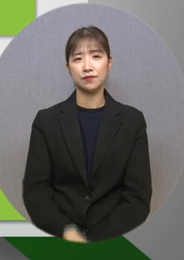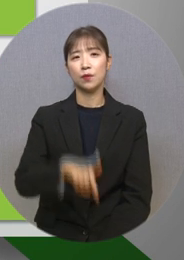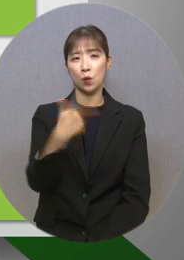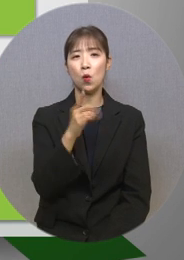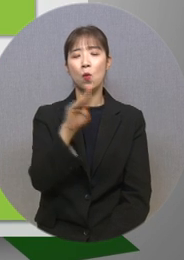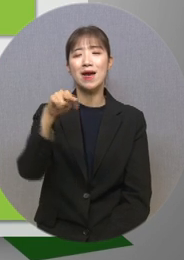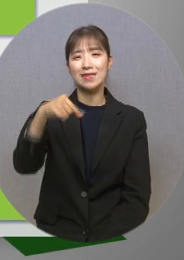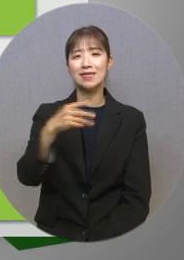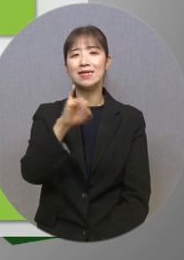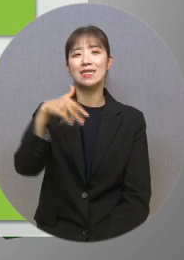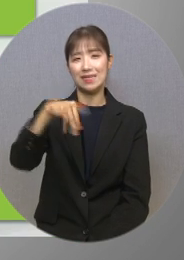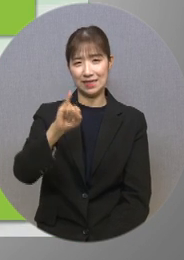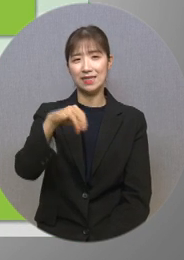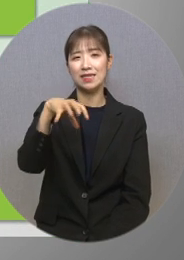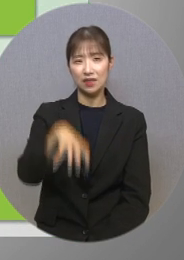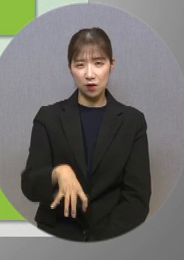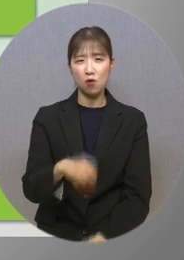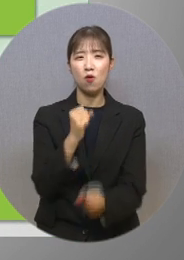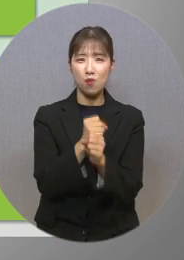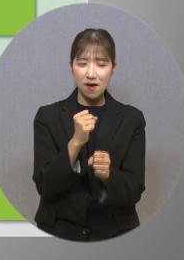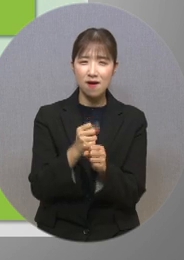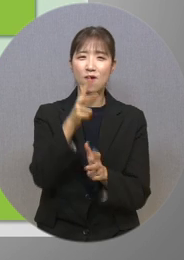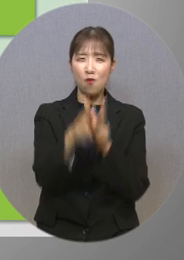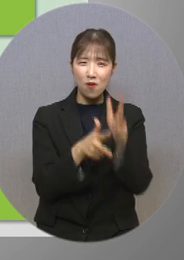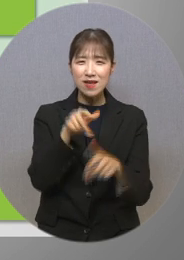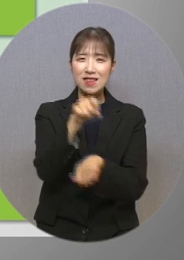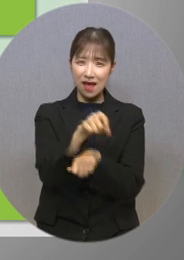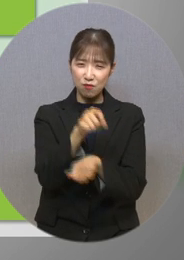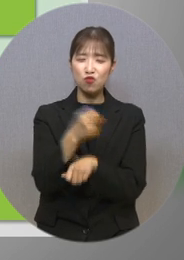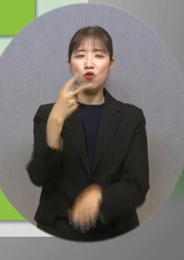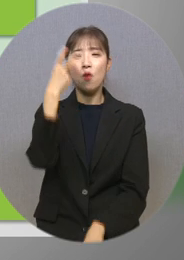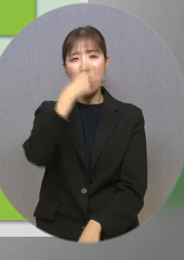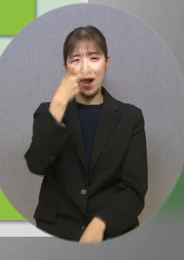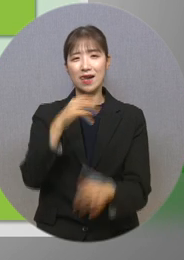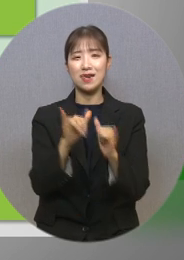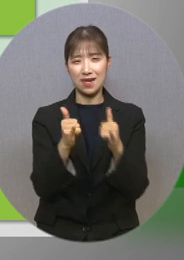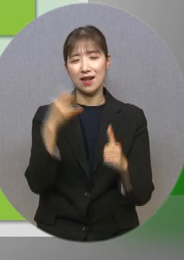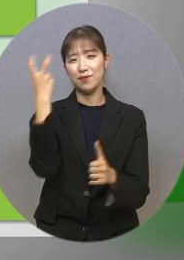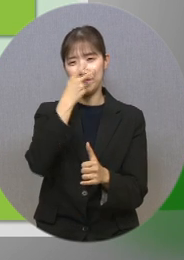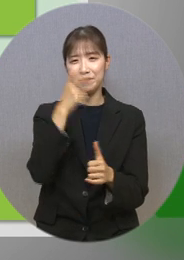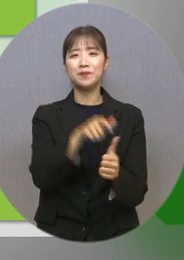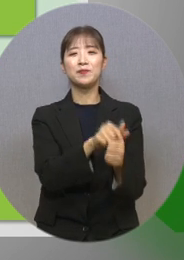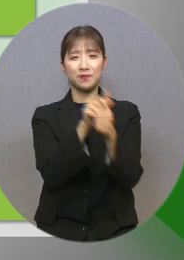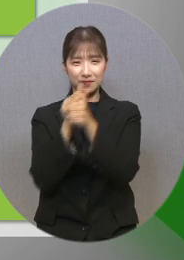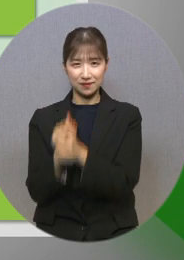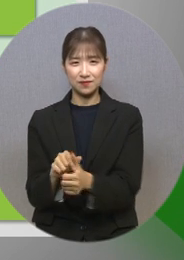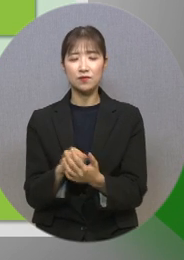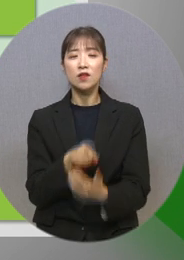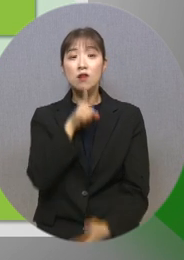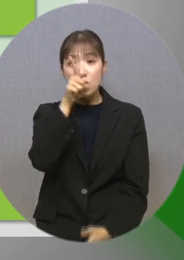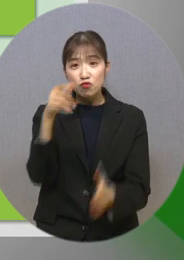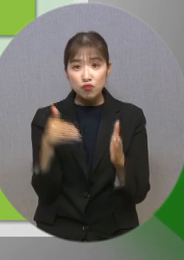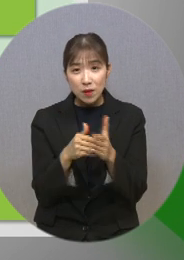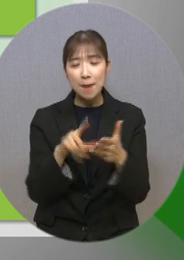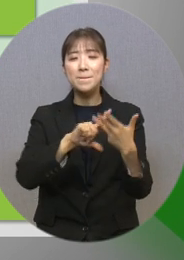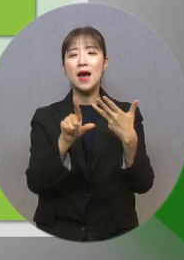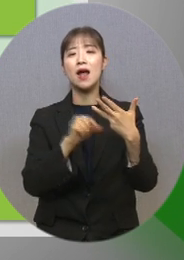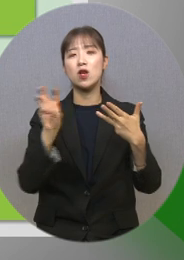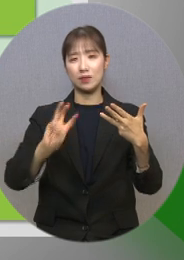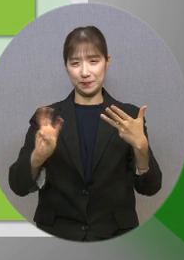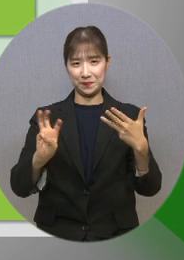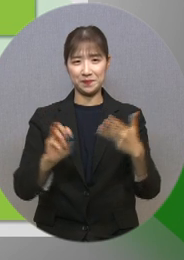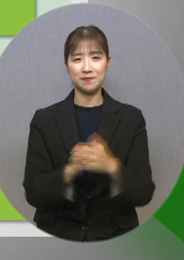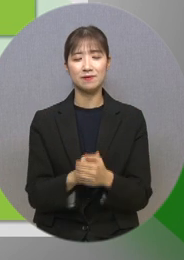주식회사 노바스 이지에서 생산 품질 사무원 및 관리원을 모집합니다. 접수 마감일은 8월